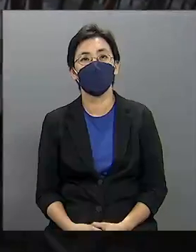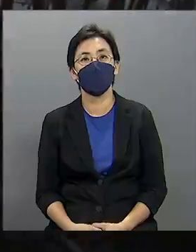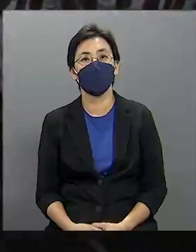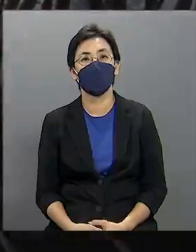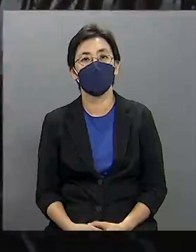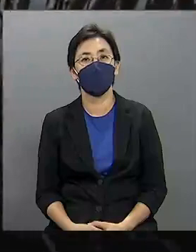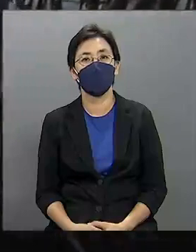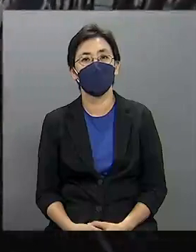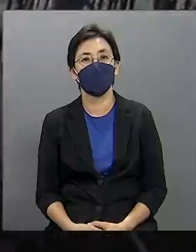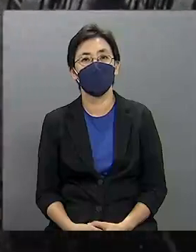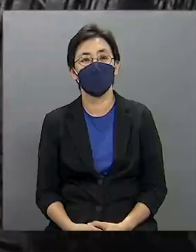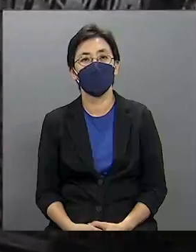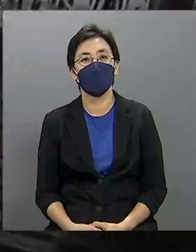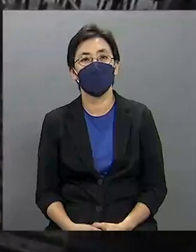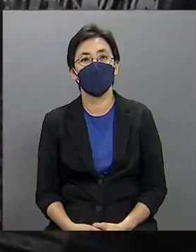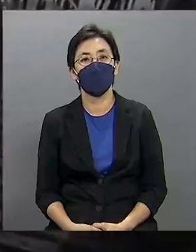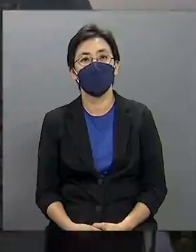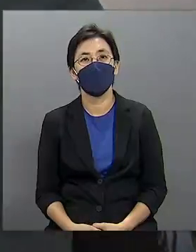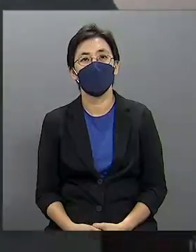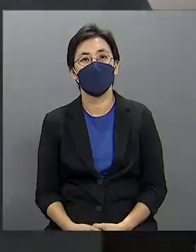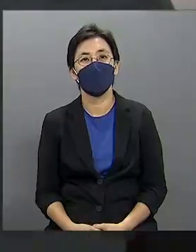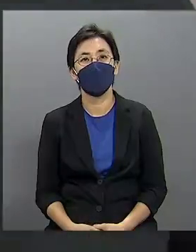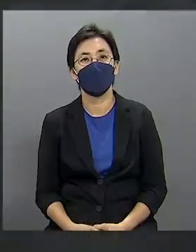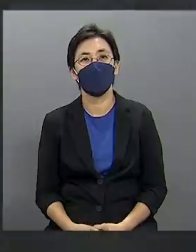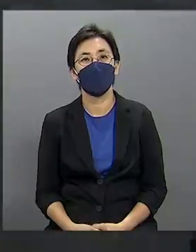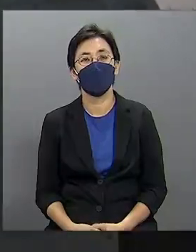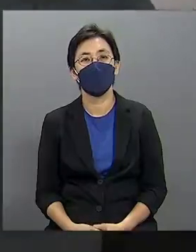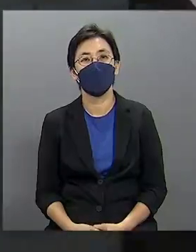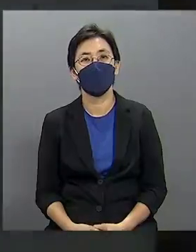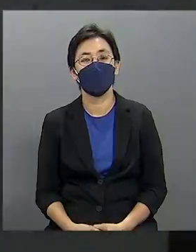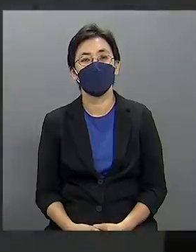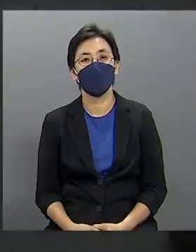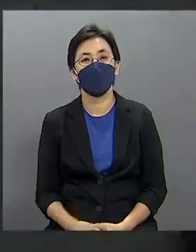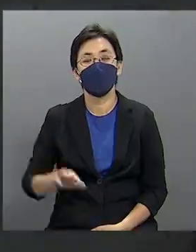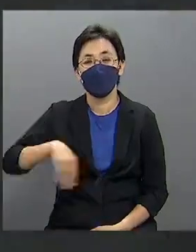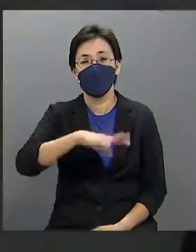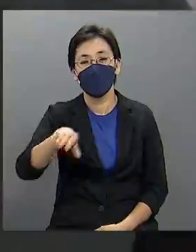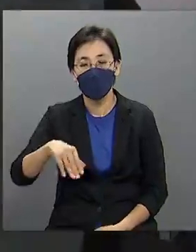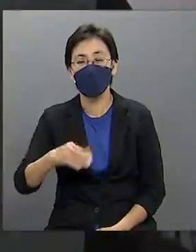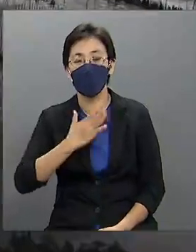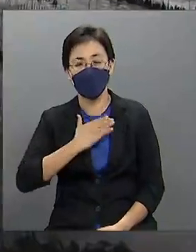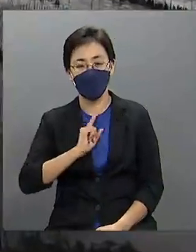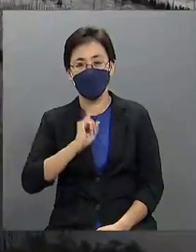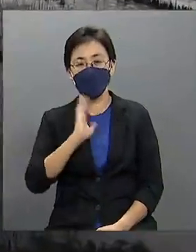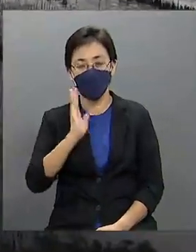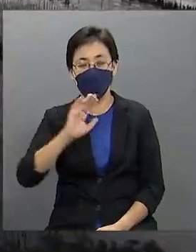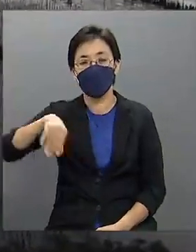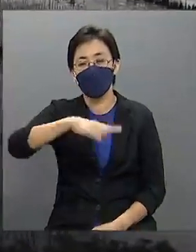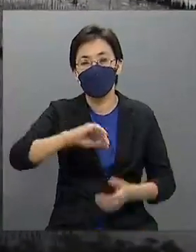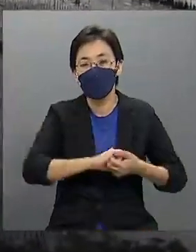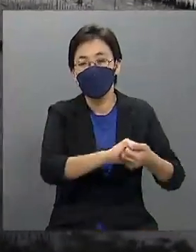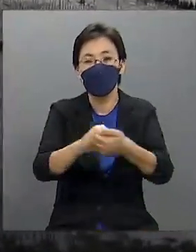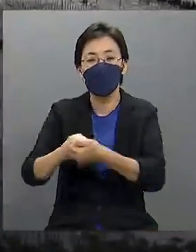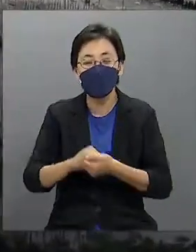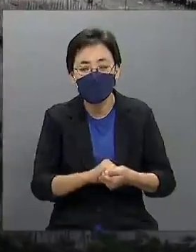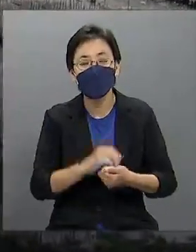โลทีน้องป่าจัภารมพยายามของพวกเราไมใชเราคนเดีว netsแต่ลกๆกภมิใจว่อัี้ถาเราไม่น